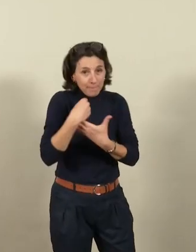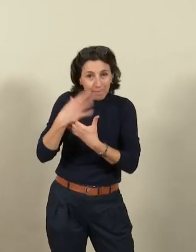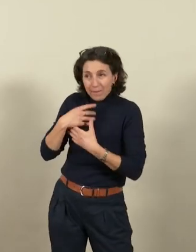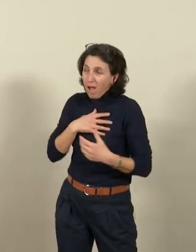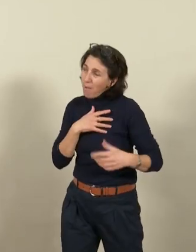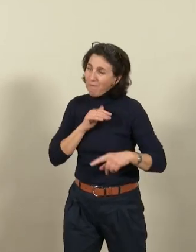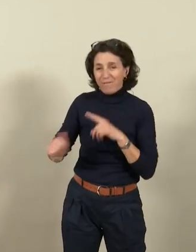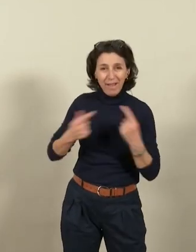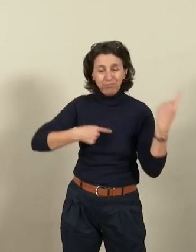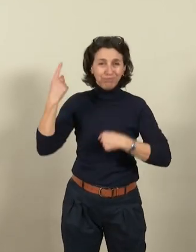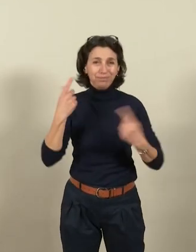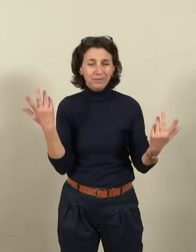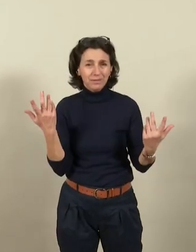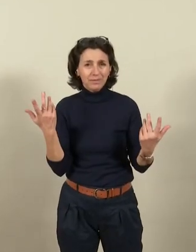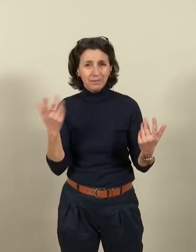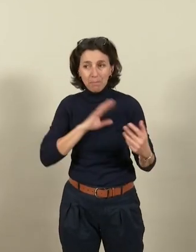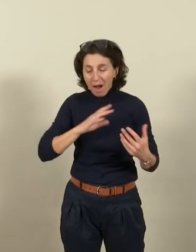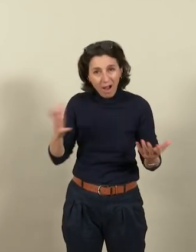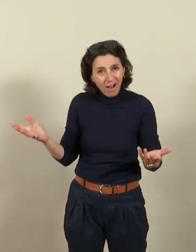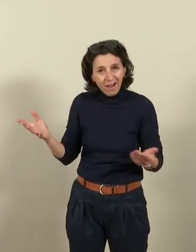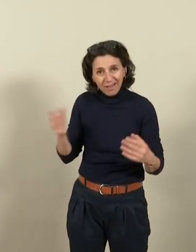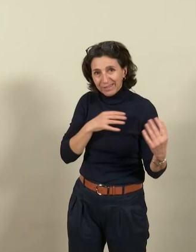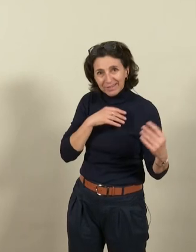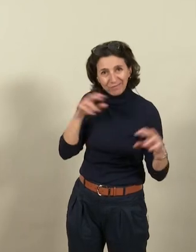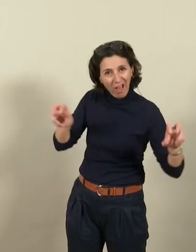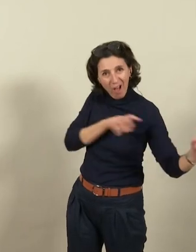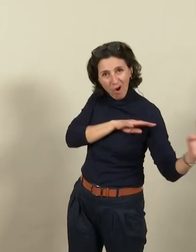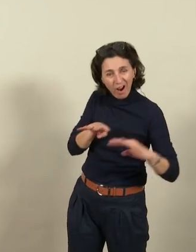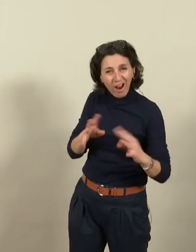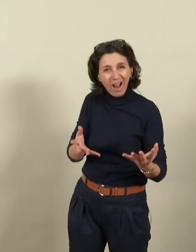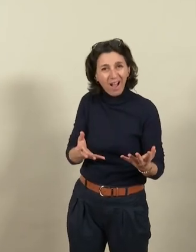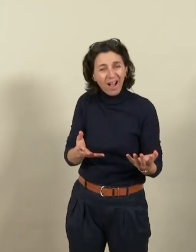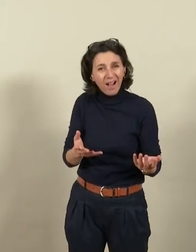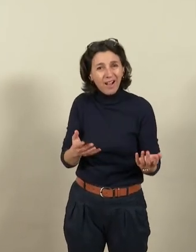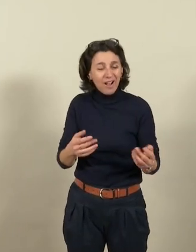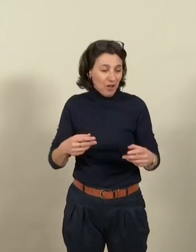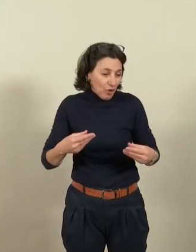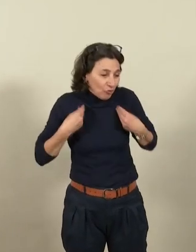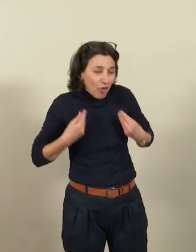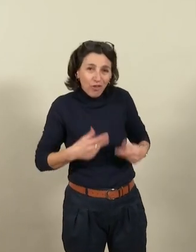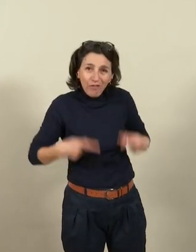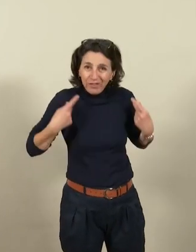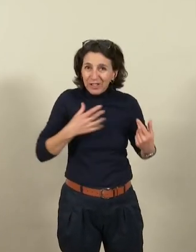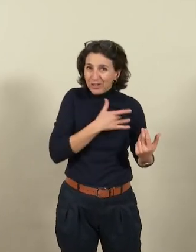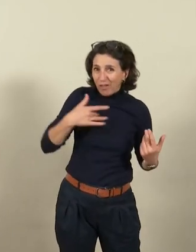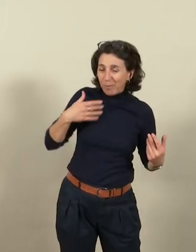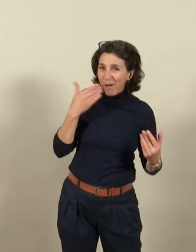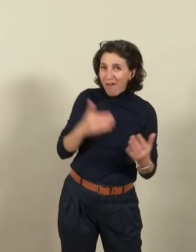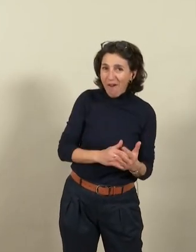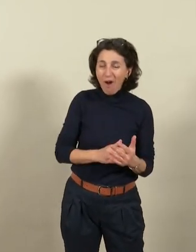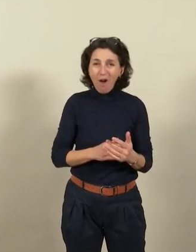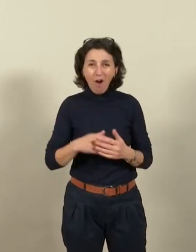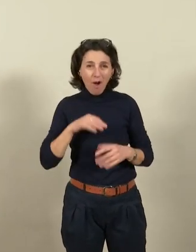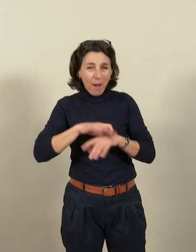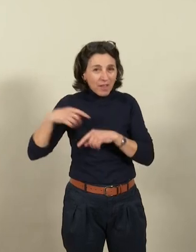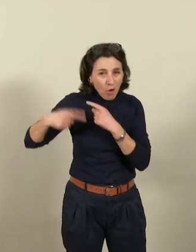l'incitation l'activité physique c'est une vie en meilleure santé c'est moins de maladie chronique c'est une meilleure